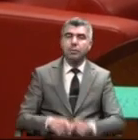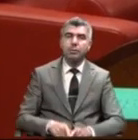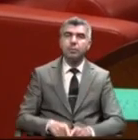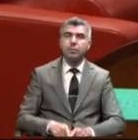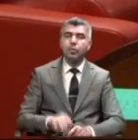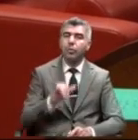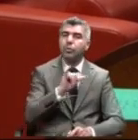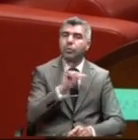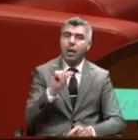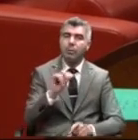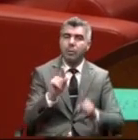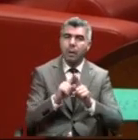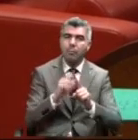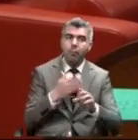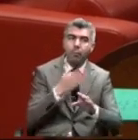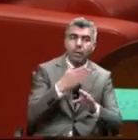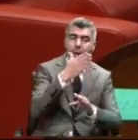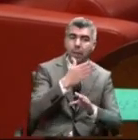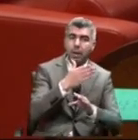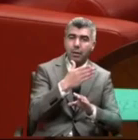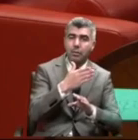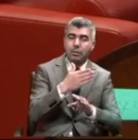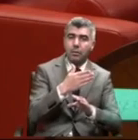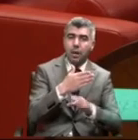على حساب الاجيال المقبله